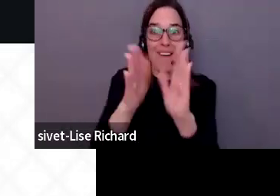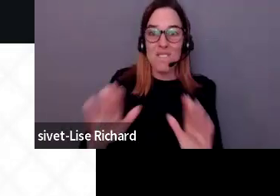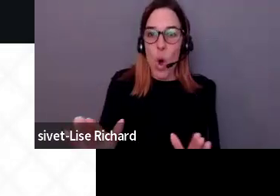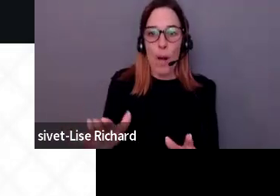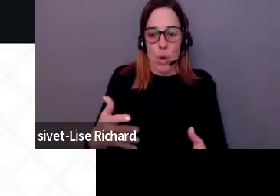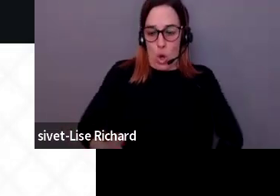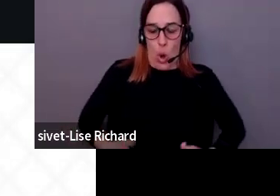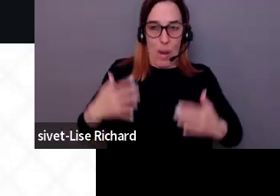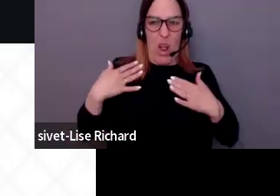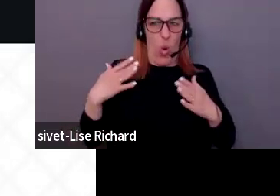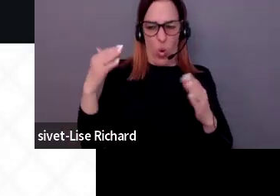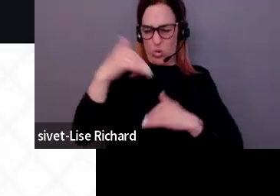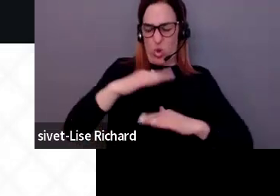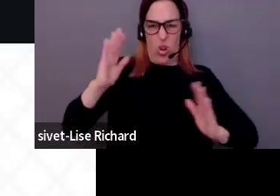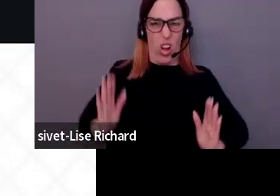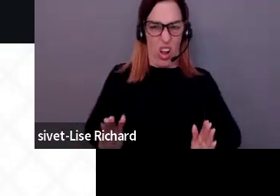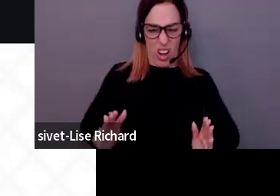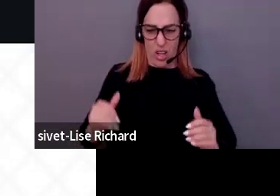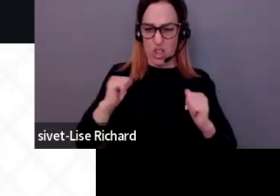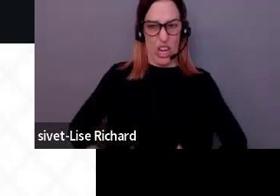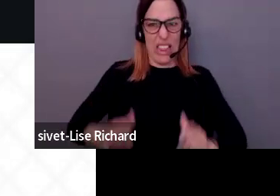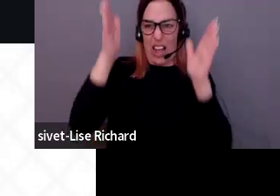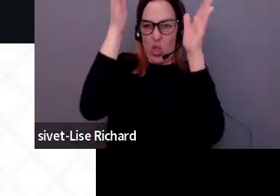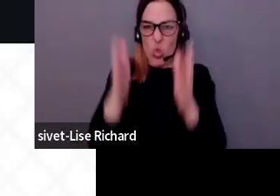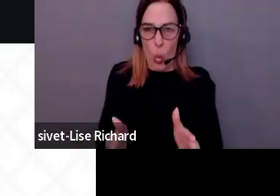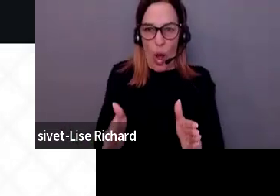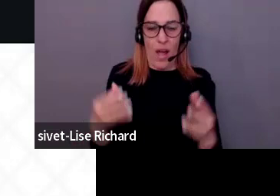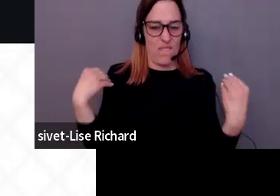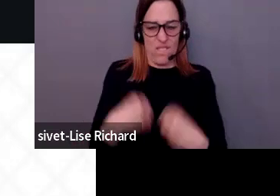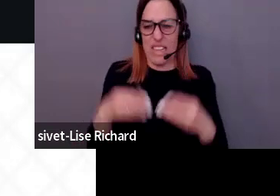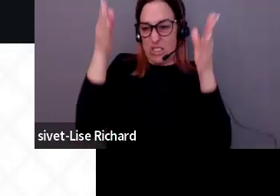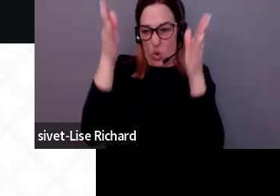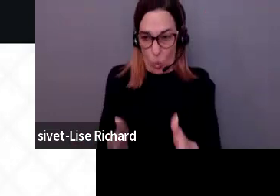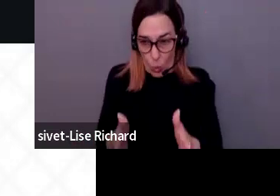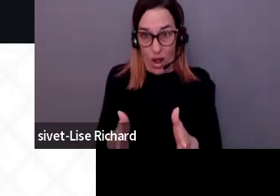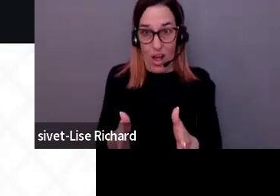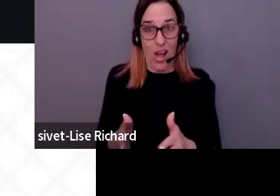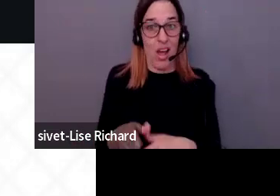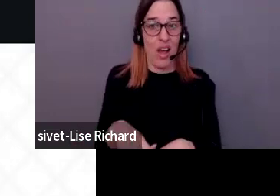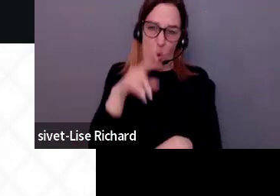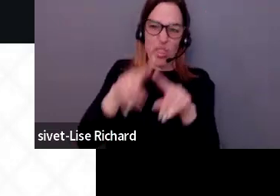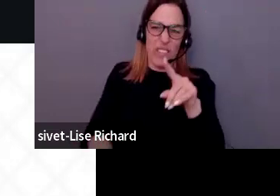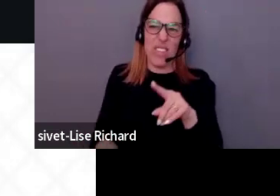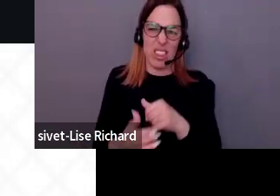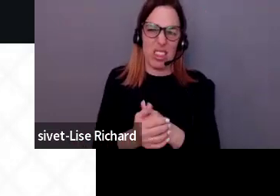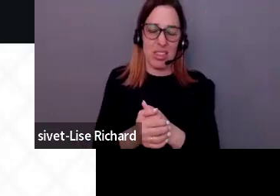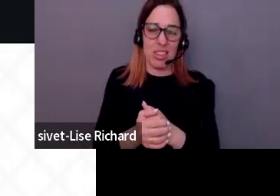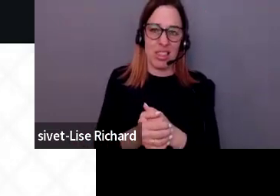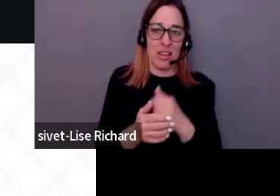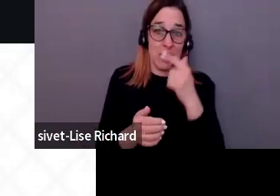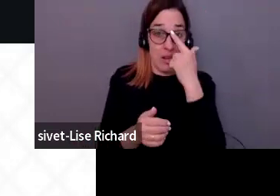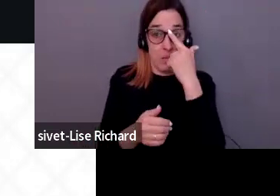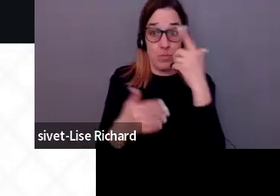Des hauts qui sont carrés, des chandails qui sont droits, des vestes droites. On essaye d'éviter ça.